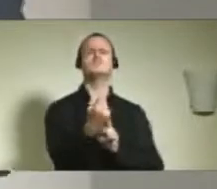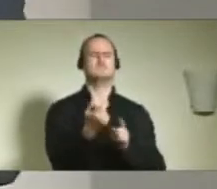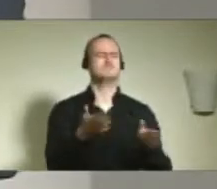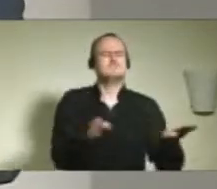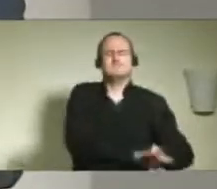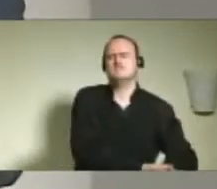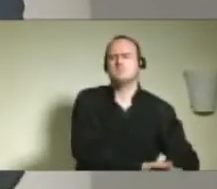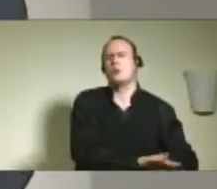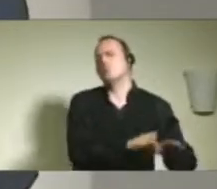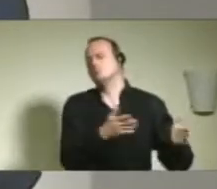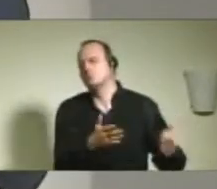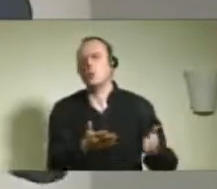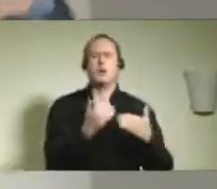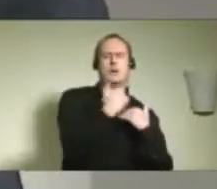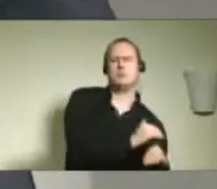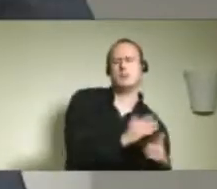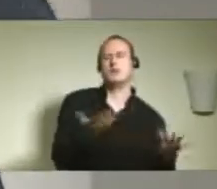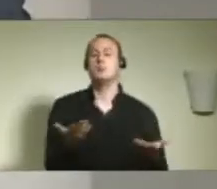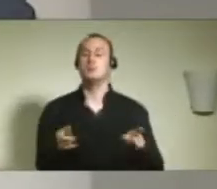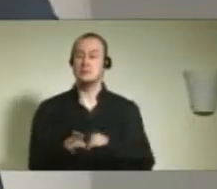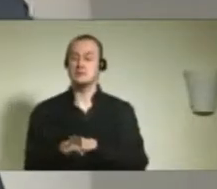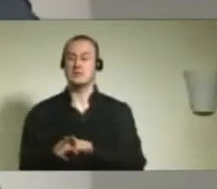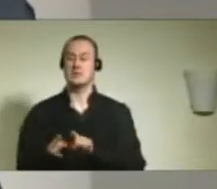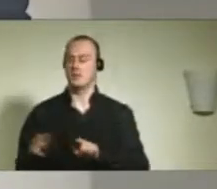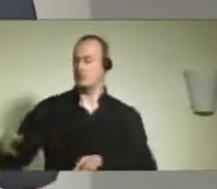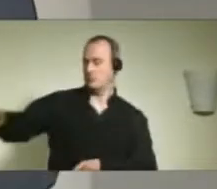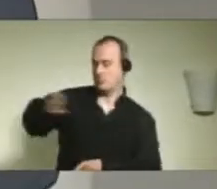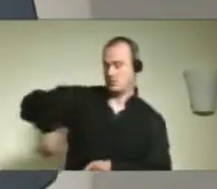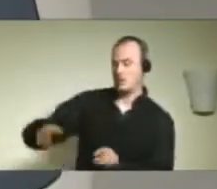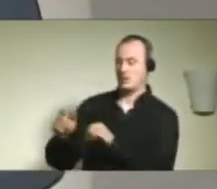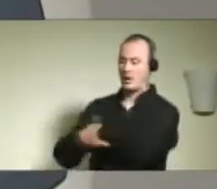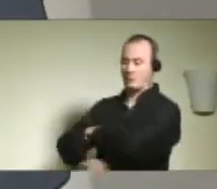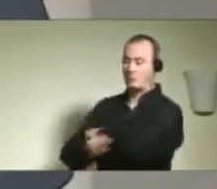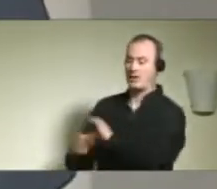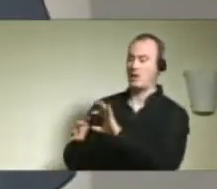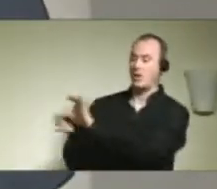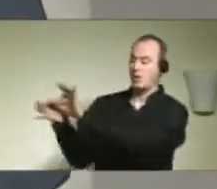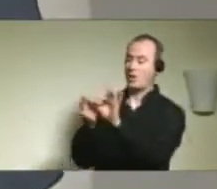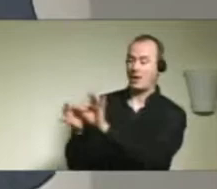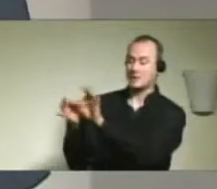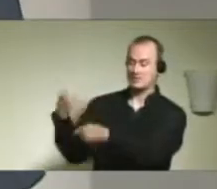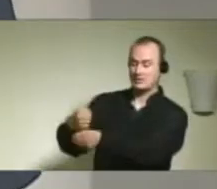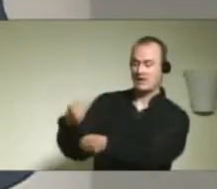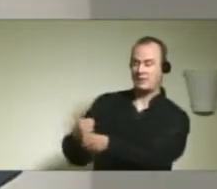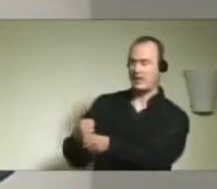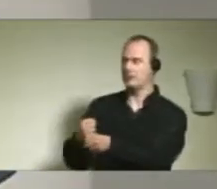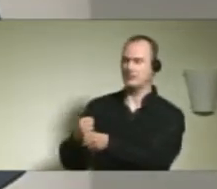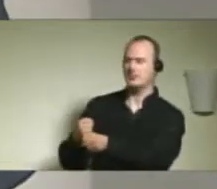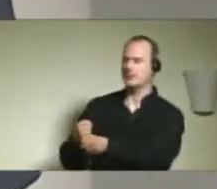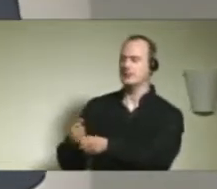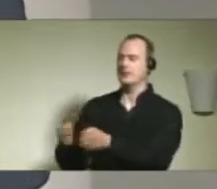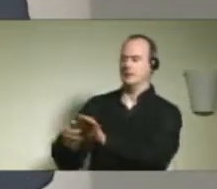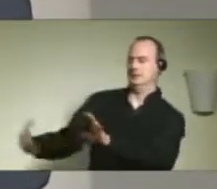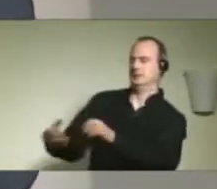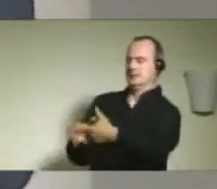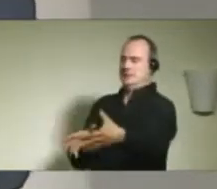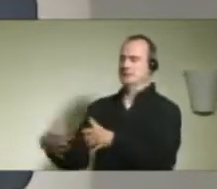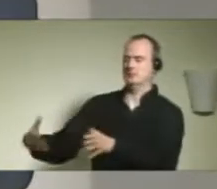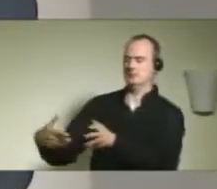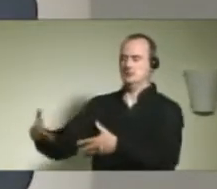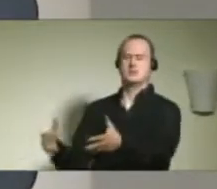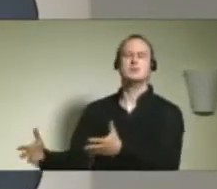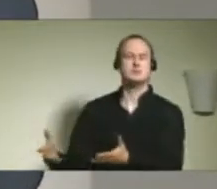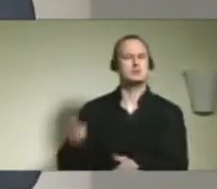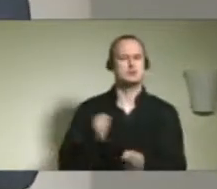est, au niveau des postes, on est attaqué de différentes façons et on le voit là, concrètement avec